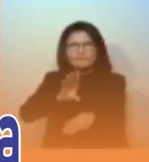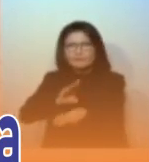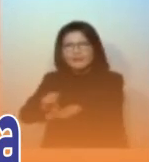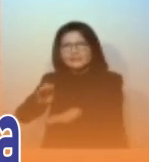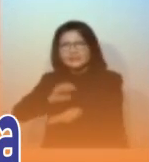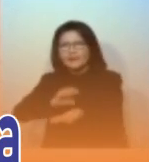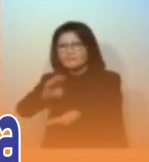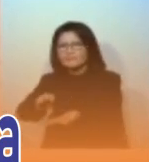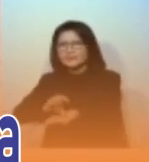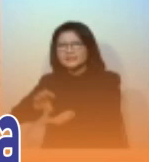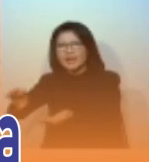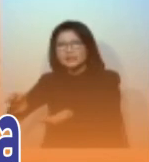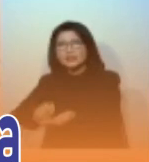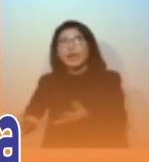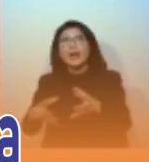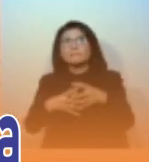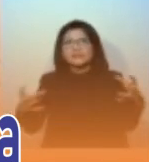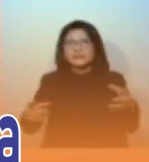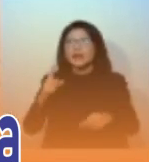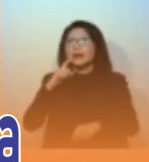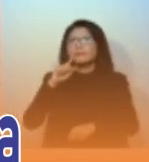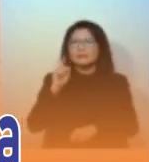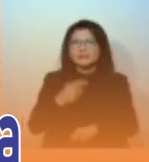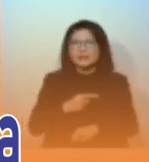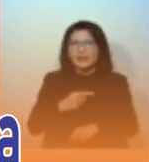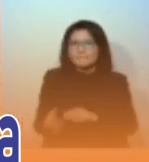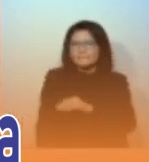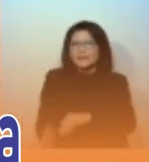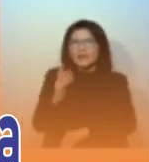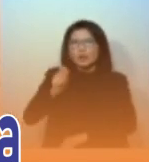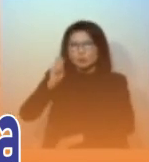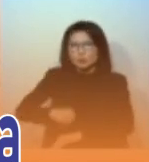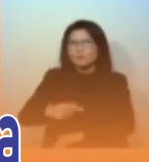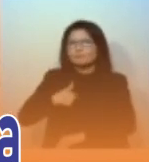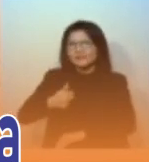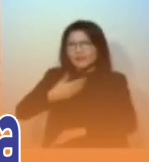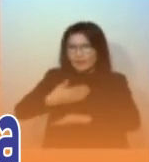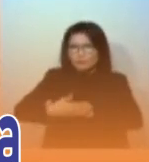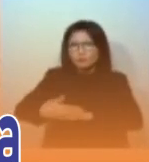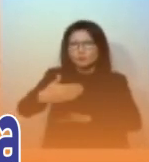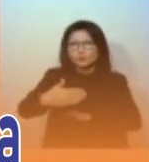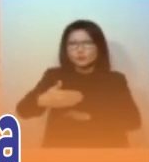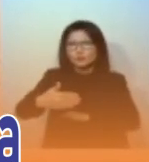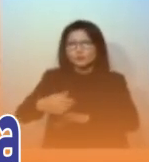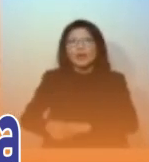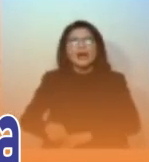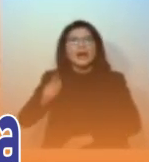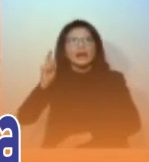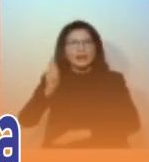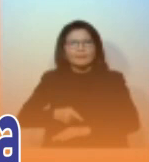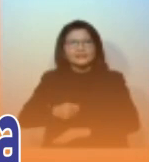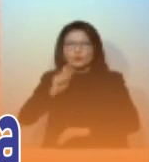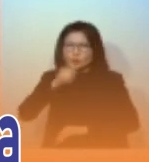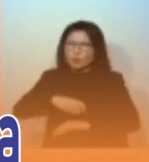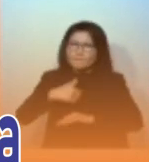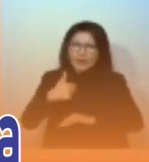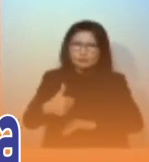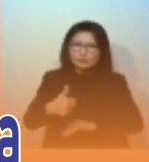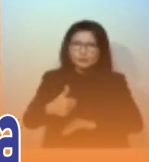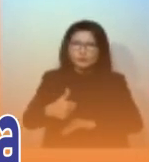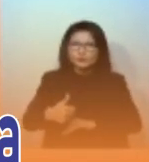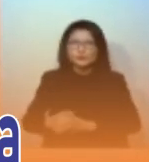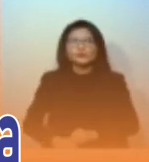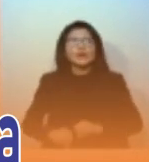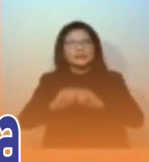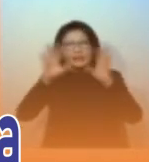besar dengan cara memastikan penegakan hukumnya bisa berjalan baik, kepastian hukumnya berjalan dengan baik,